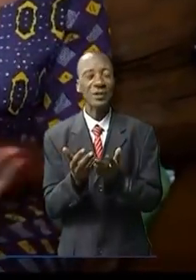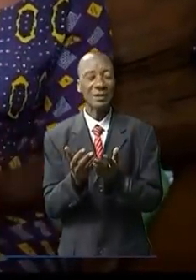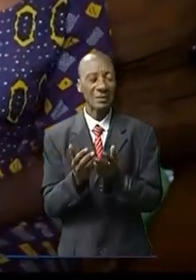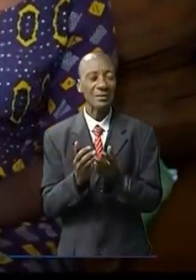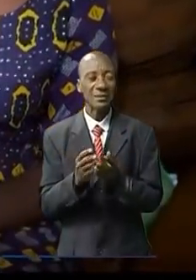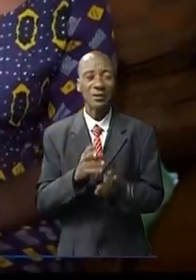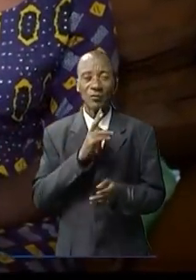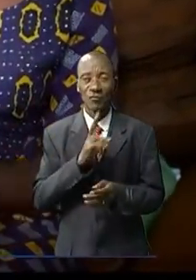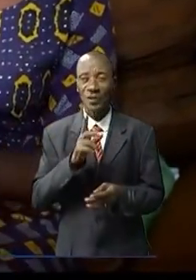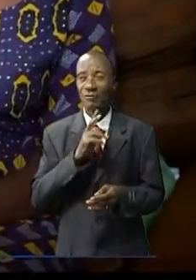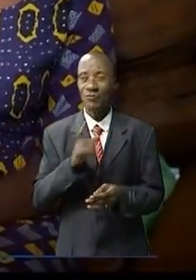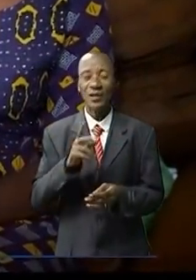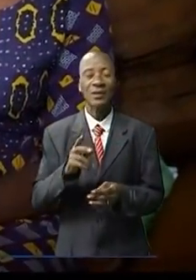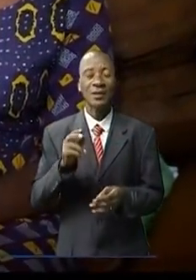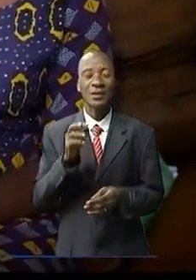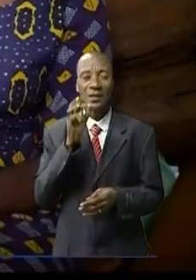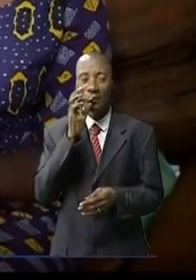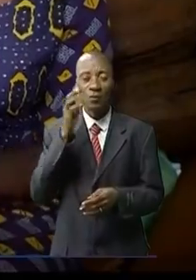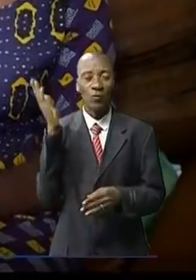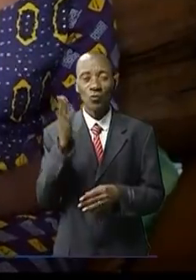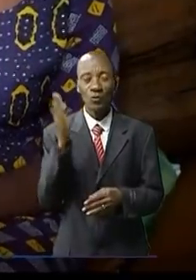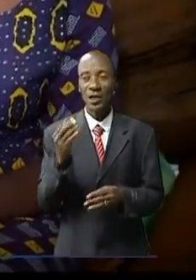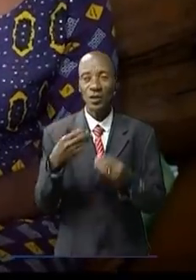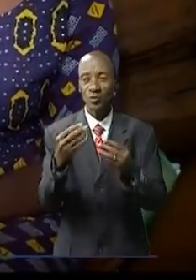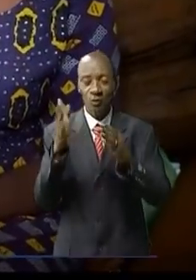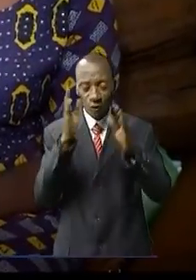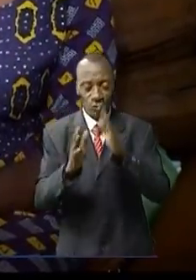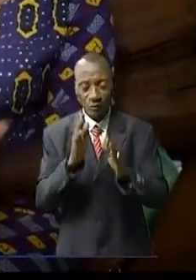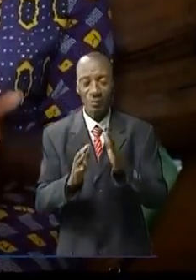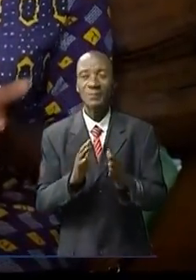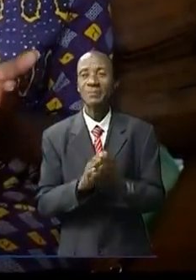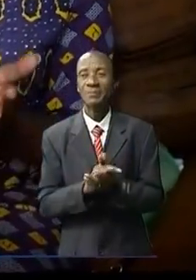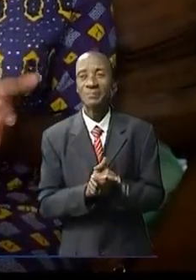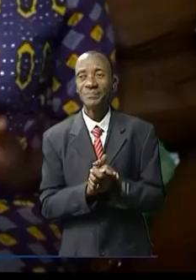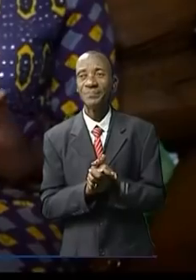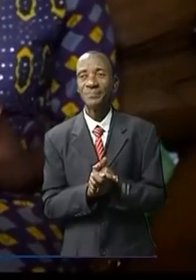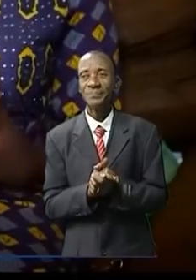armée. Ils ont également sollicité le renforcement des patrouilles dans ces quartiers.